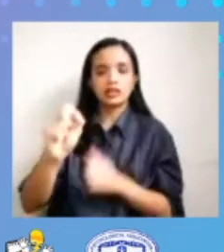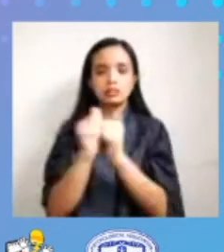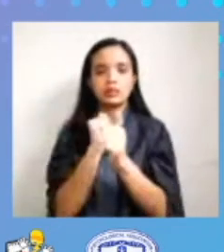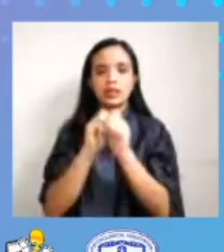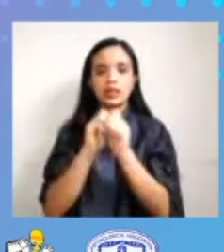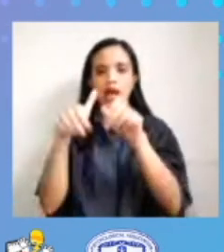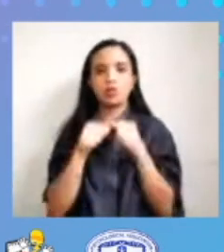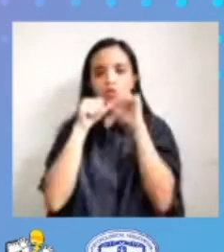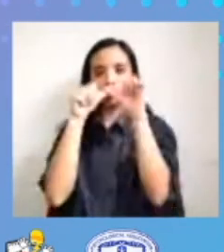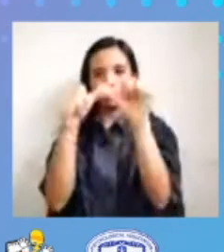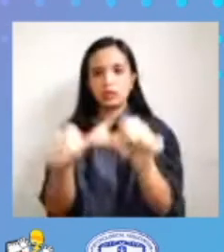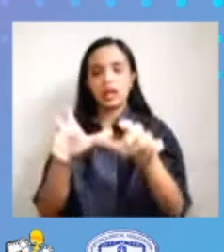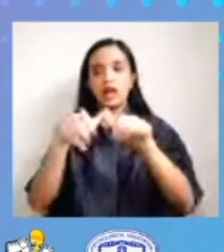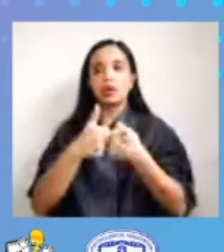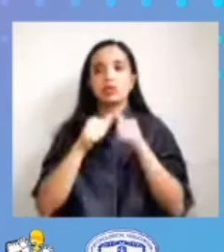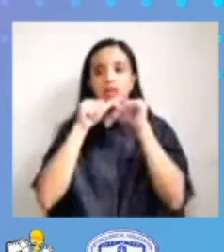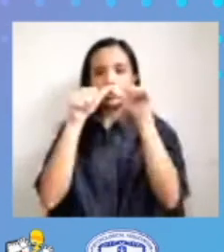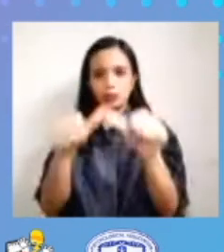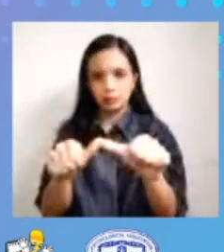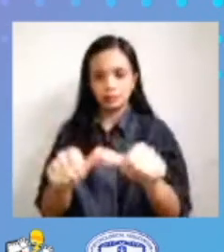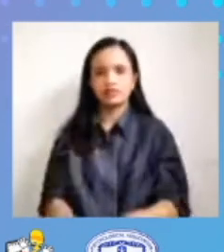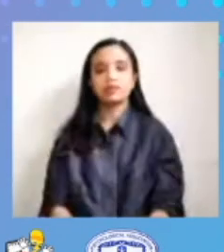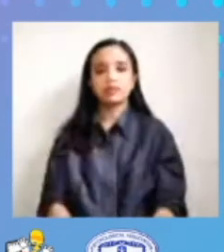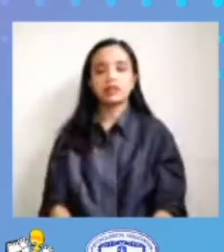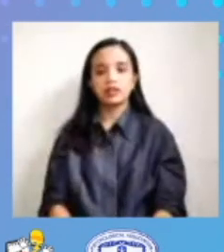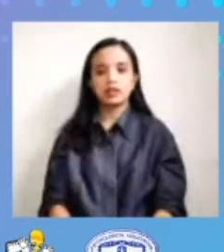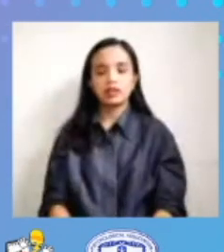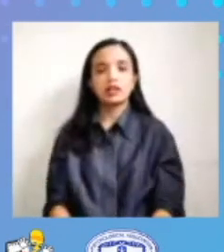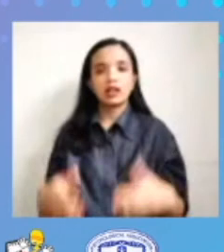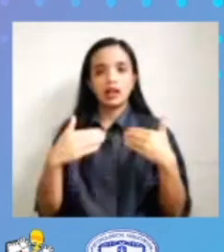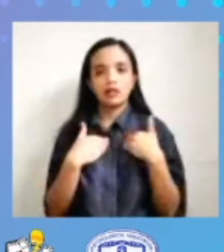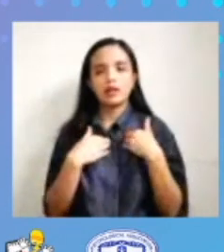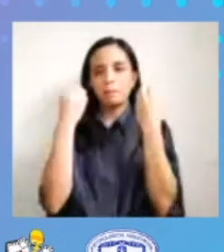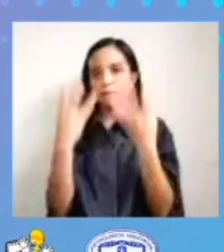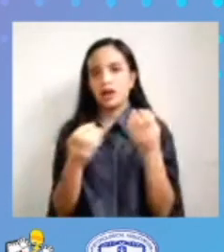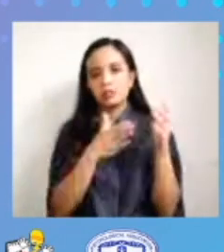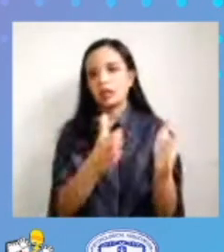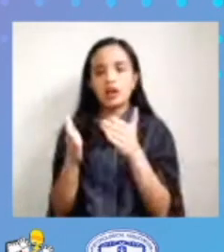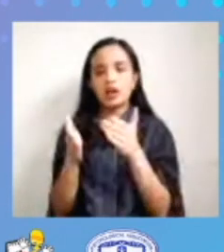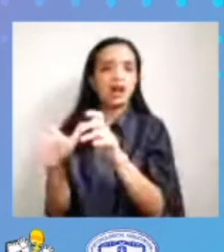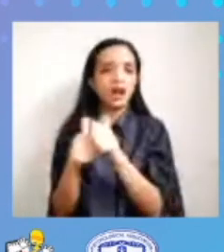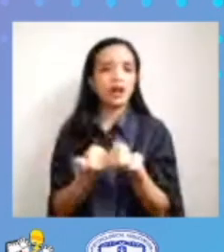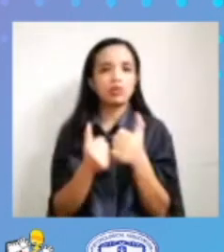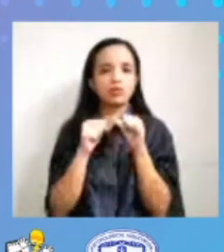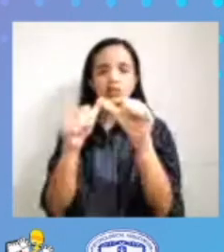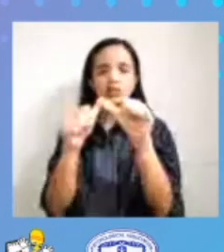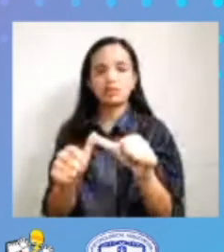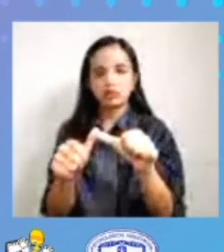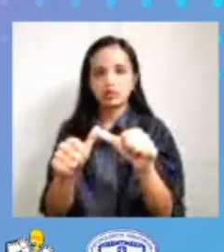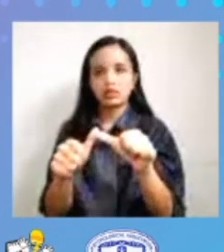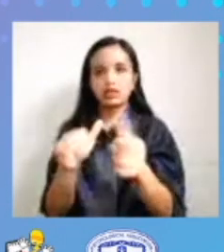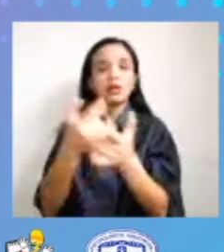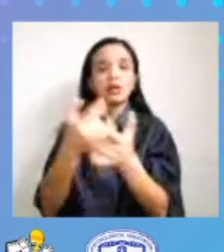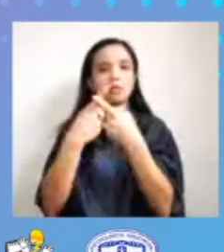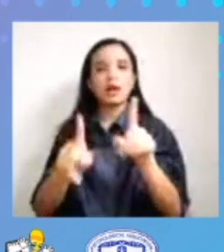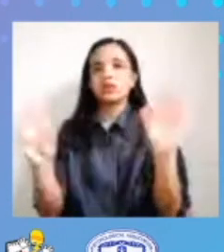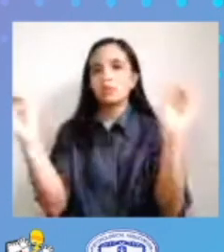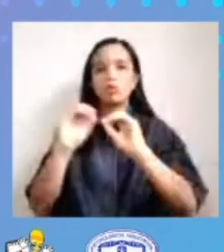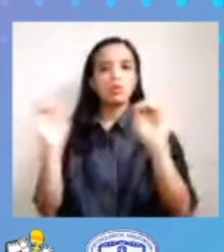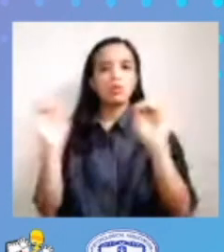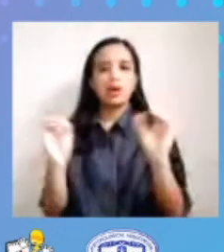ka na. That's really not attainable, di ba? And not measurable. Also, it's not realistic kasi from 2 to 8 hours. So